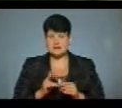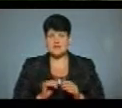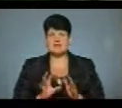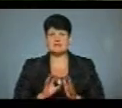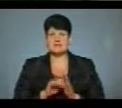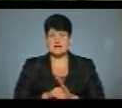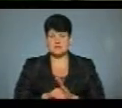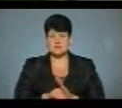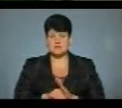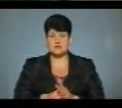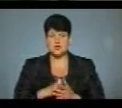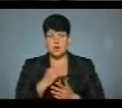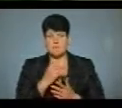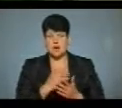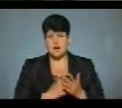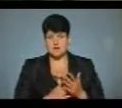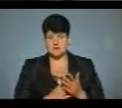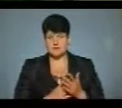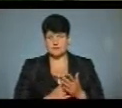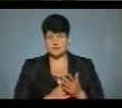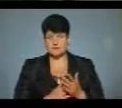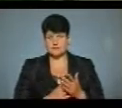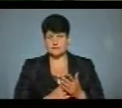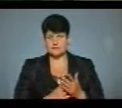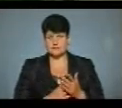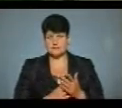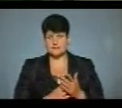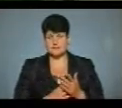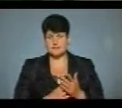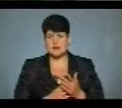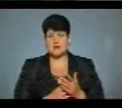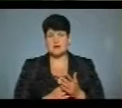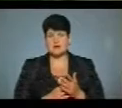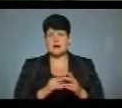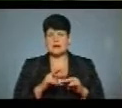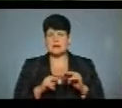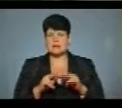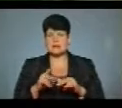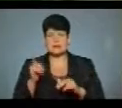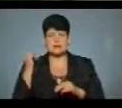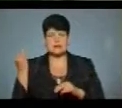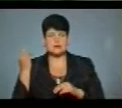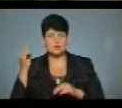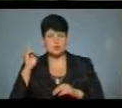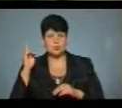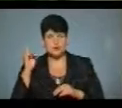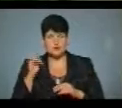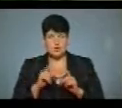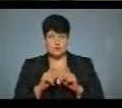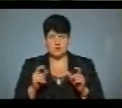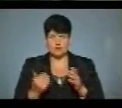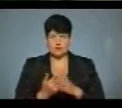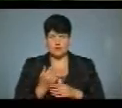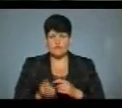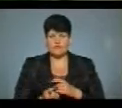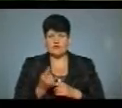занесення до переліку певних архітектурних об'єктів, як нововиявленої пам'ятки. Я думаю, наші